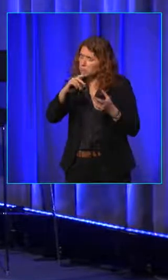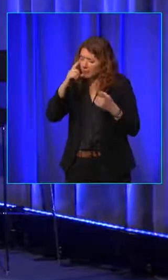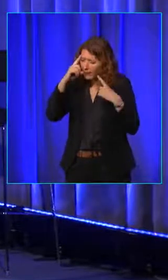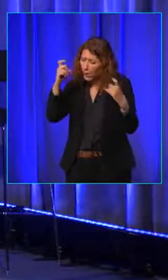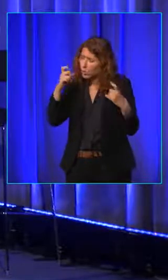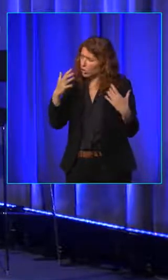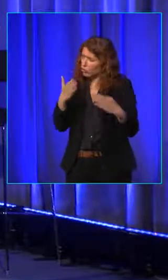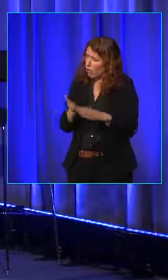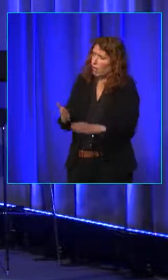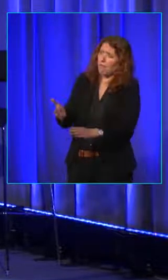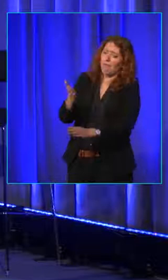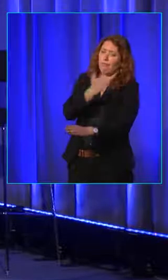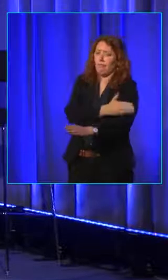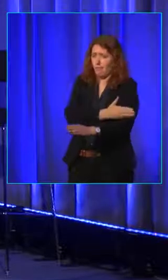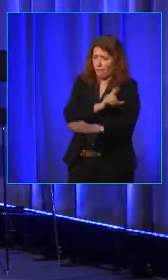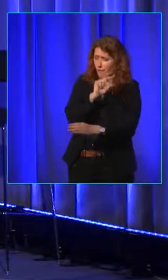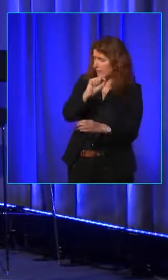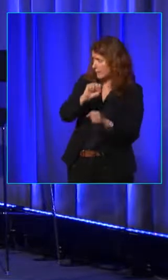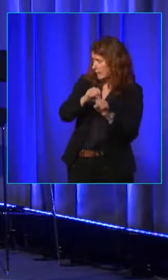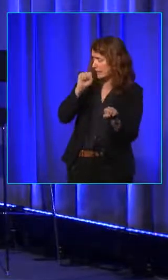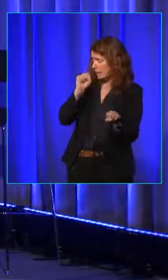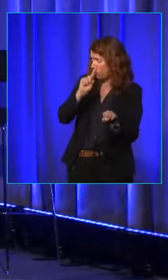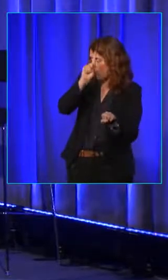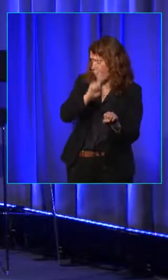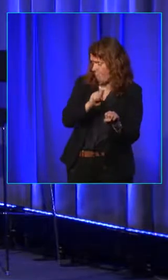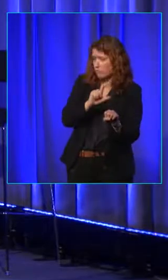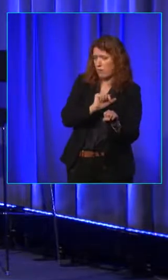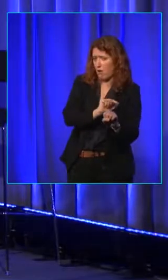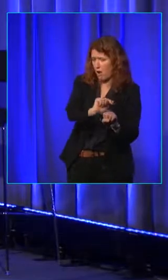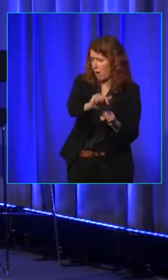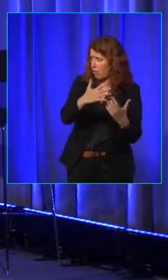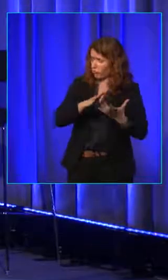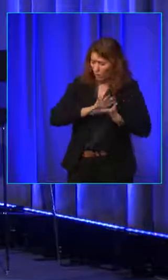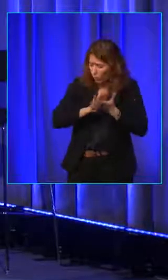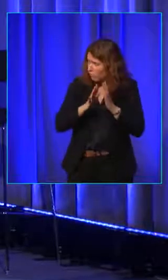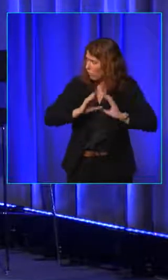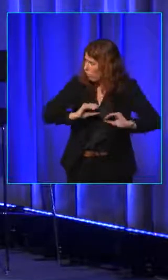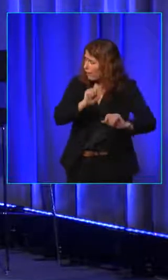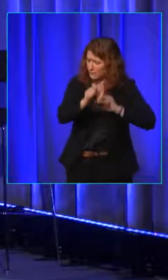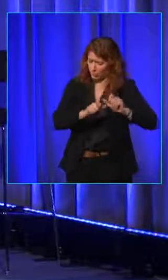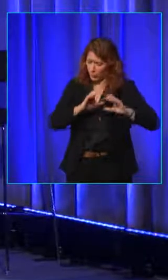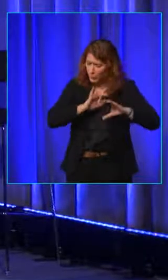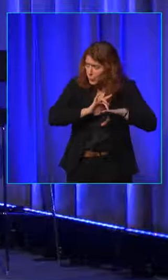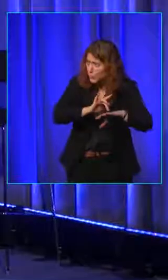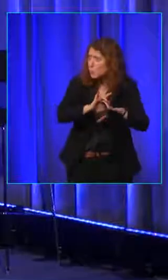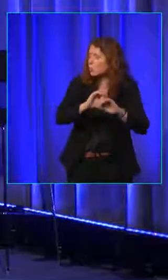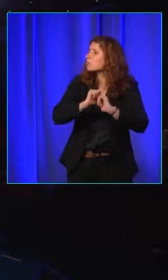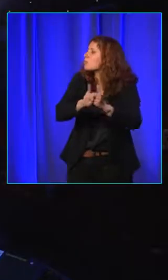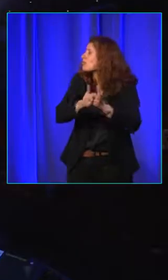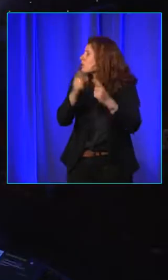quelque chose d'empirique, empiriquement, qui existait de cette simulation motrice depuis assez longtemps dans certaines